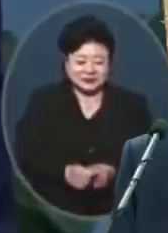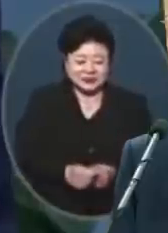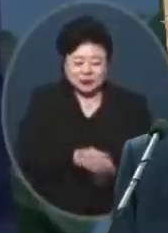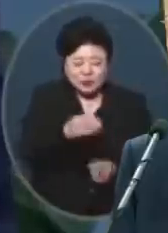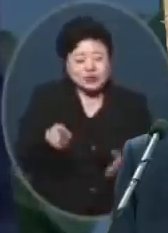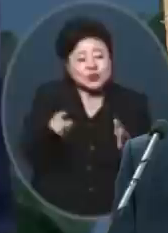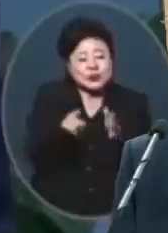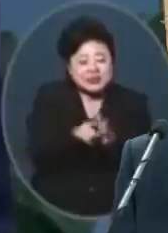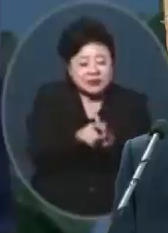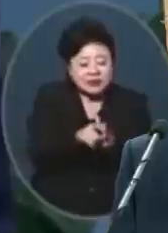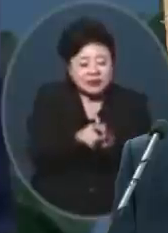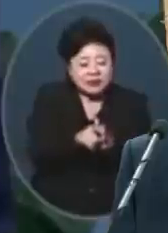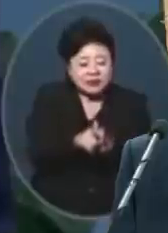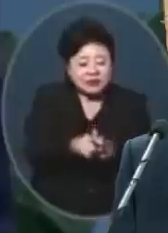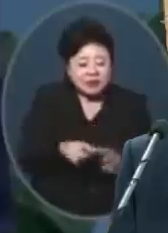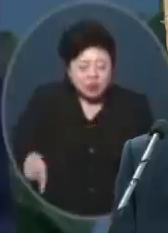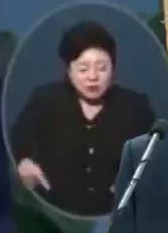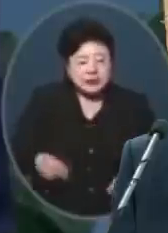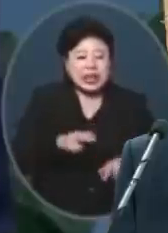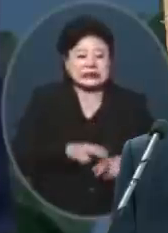우리를 위해서